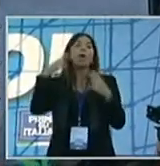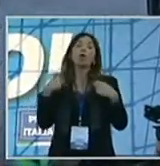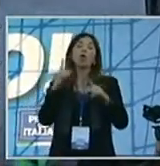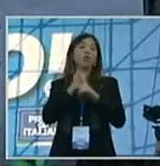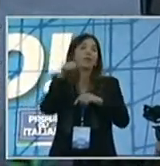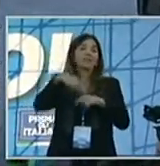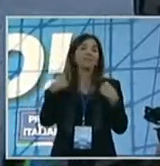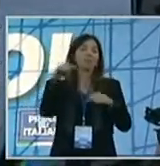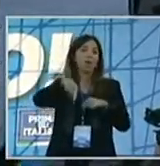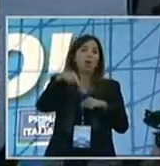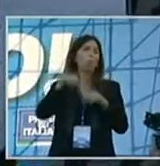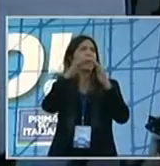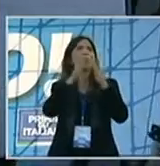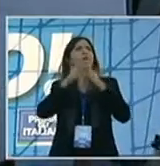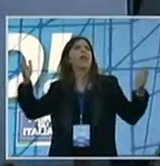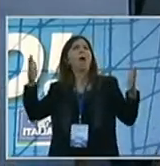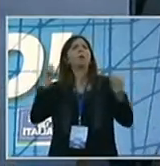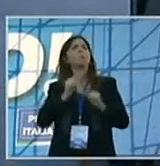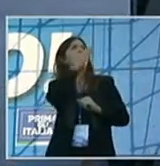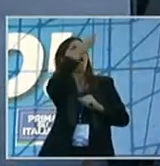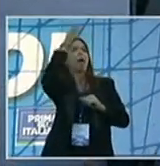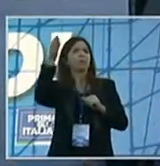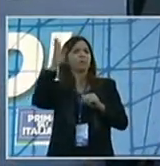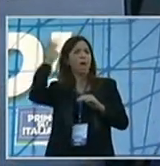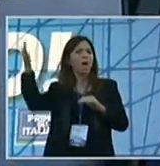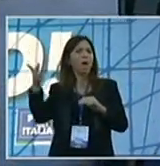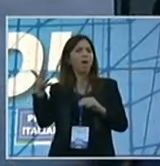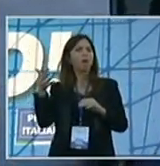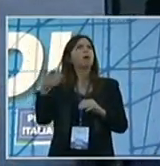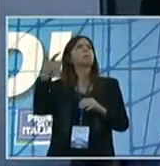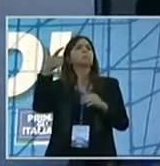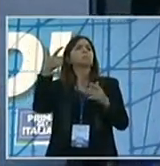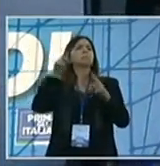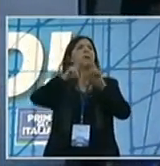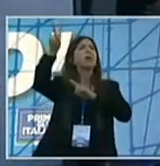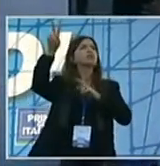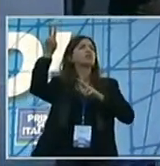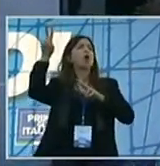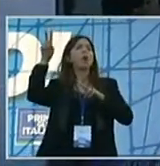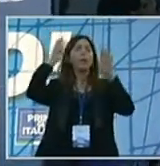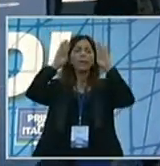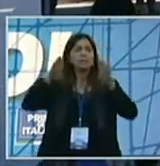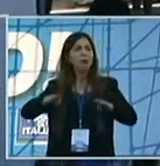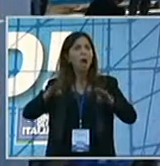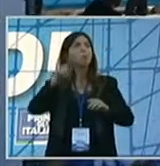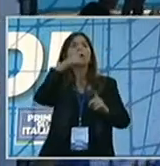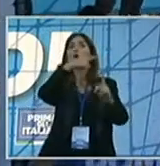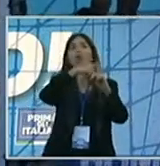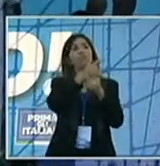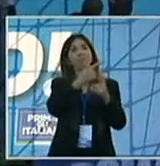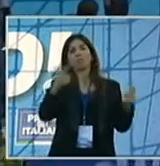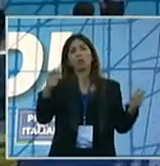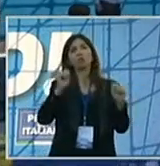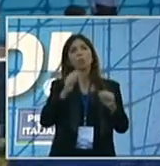Il mondo è grande ed è pieno di nazioni islamiche dove non incontrerete un crocifisso,